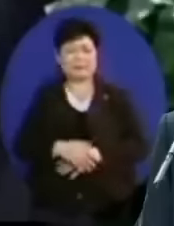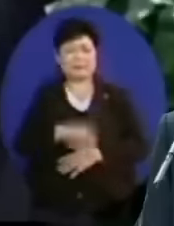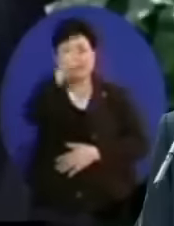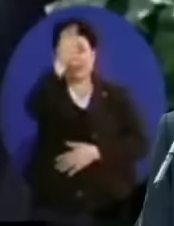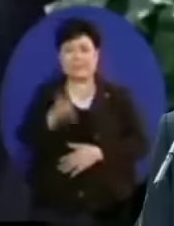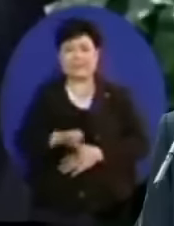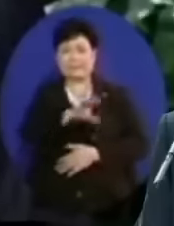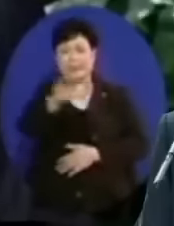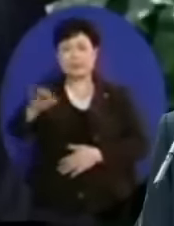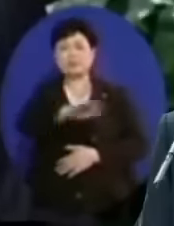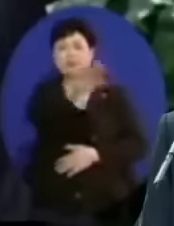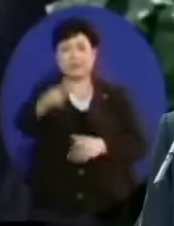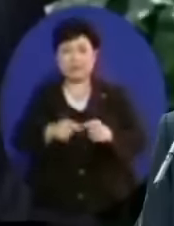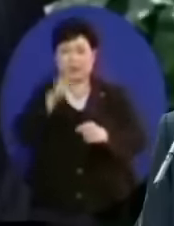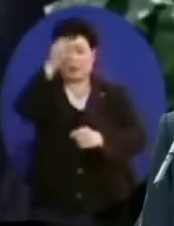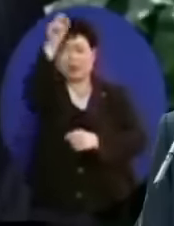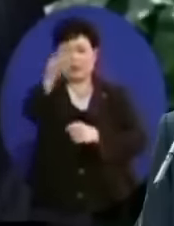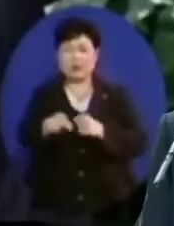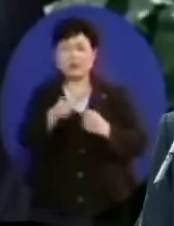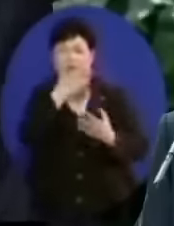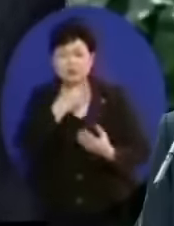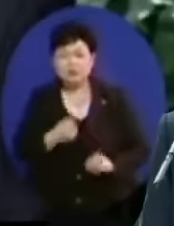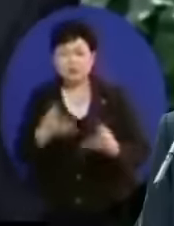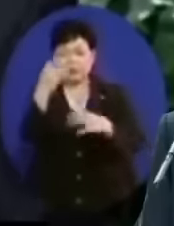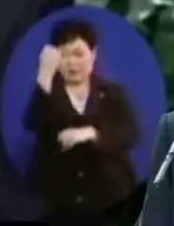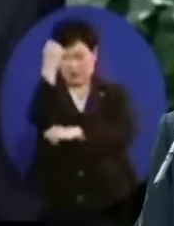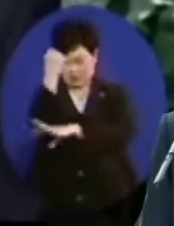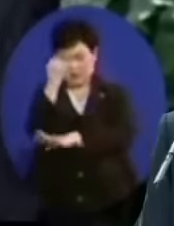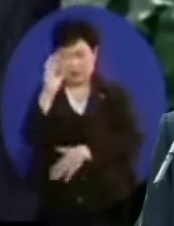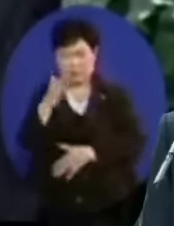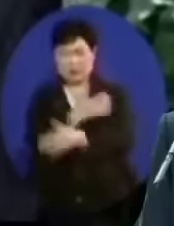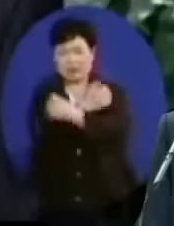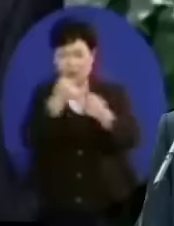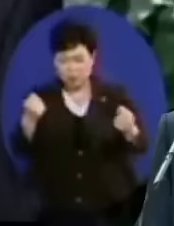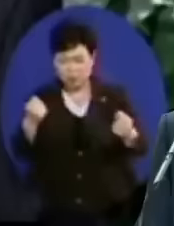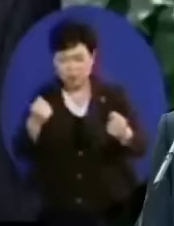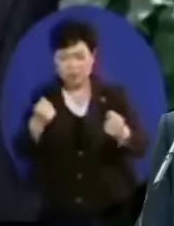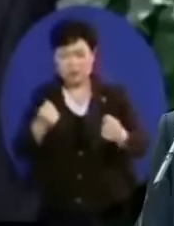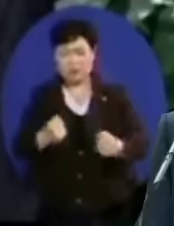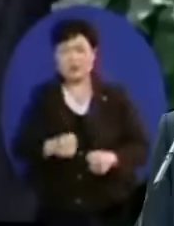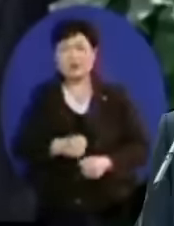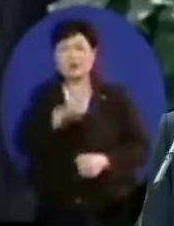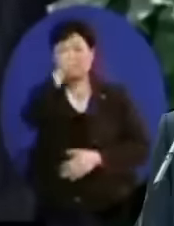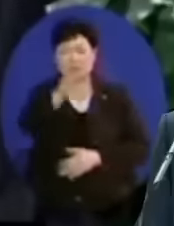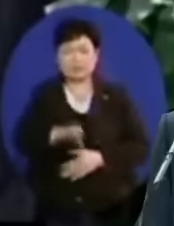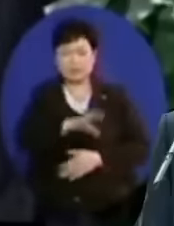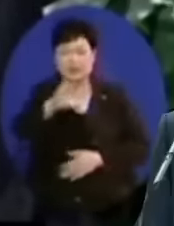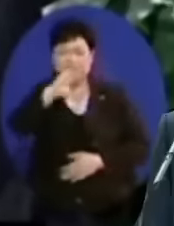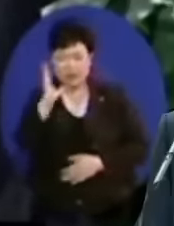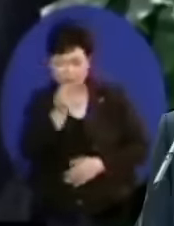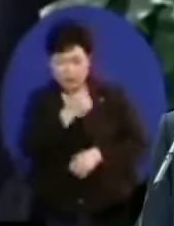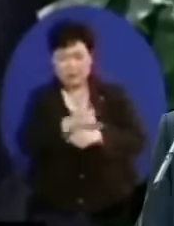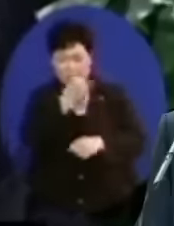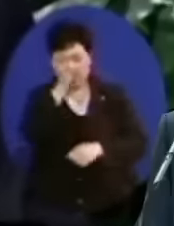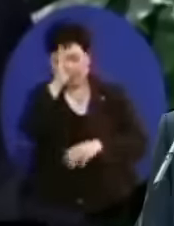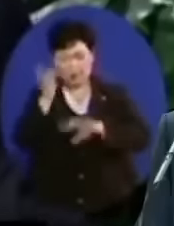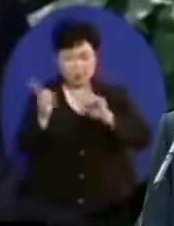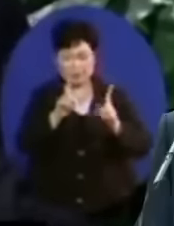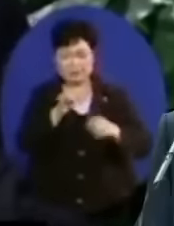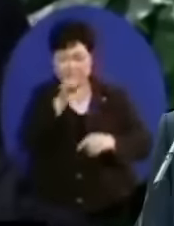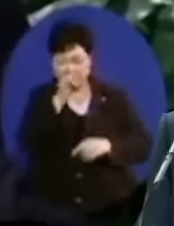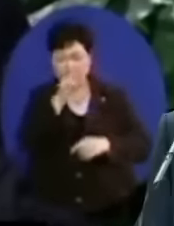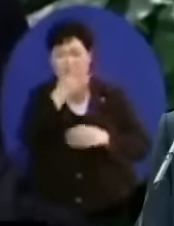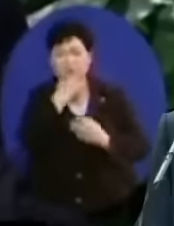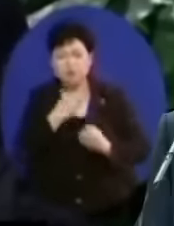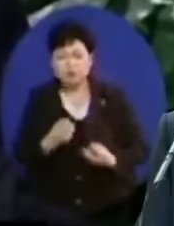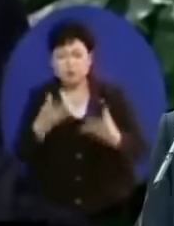십자가는 우리에게 영원한 축복의 근원이 됩니다. 거기에 용서가 있고 거기에 거룩함이 있고 거기에 병고침이 있고 거기에